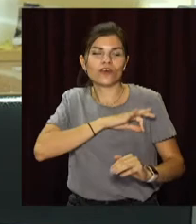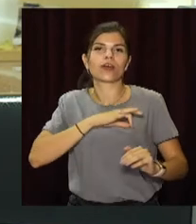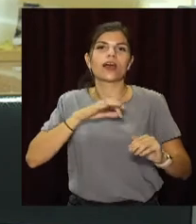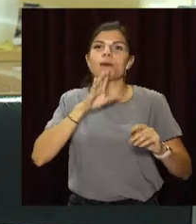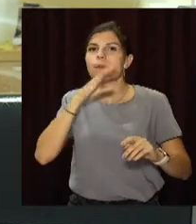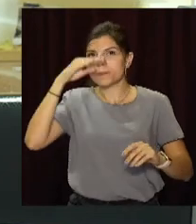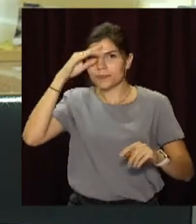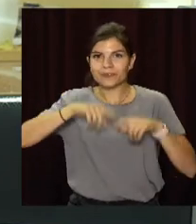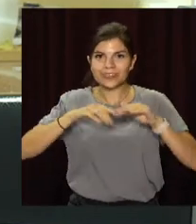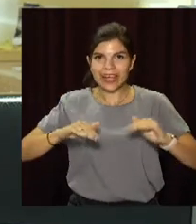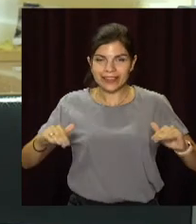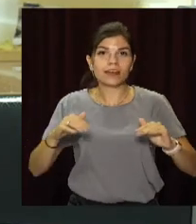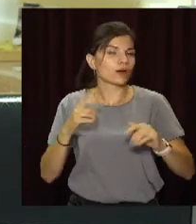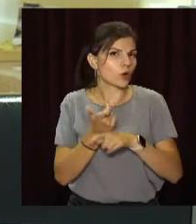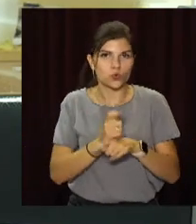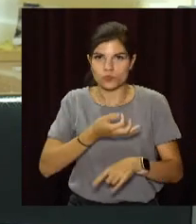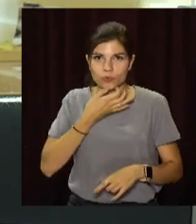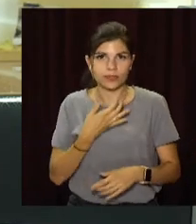дитсадка. Подробиці – далі в сюжеті.